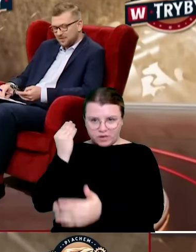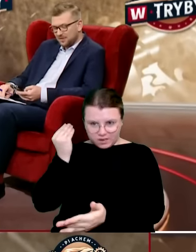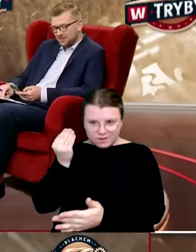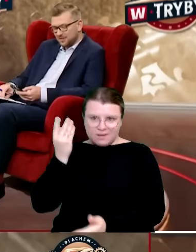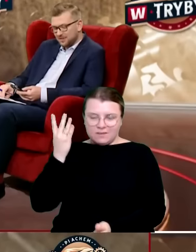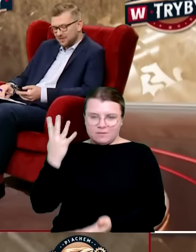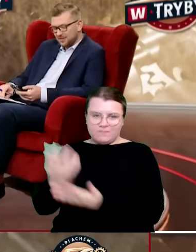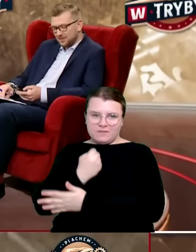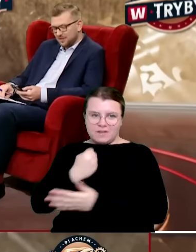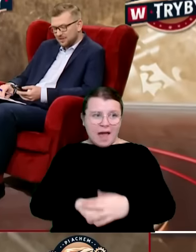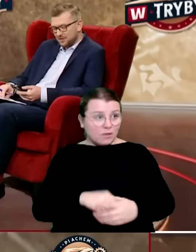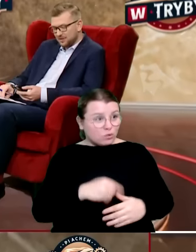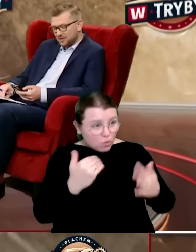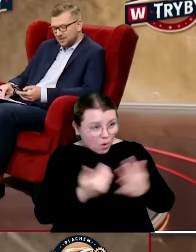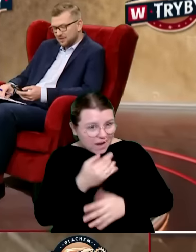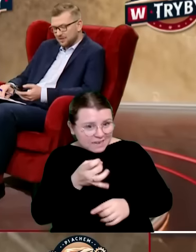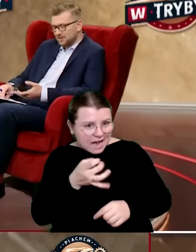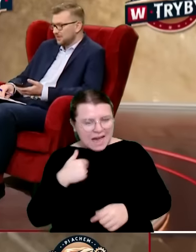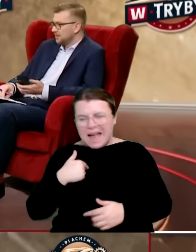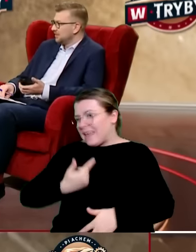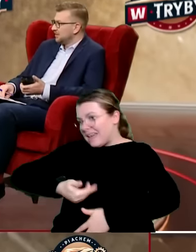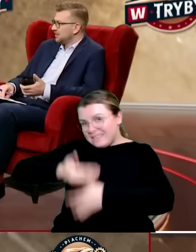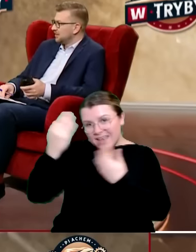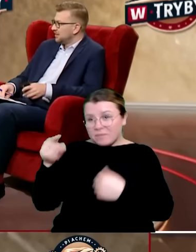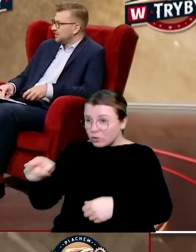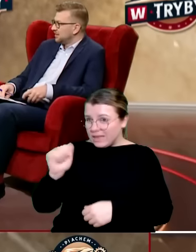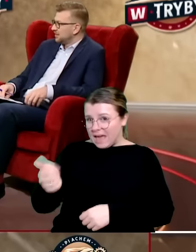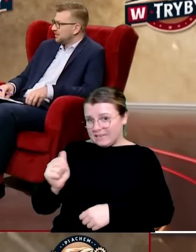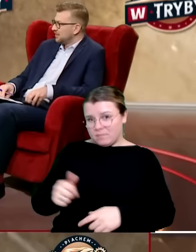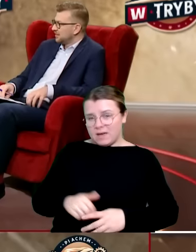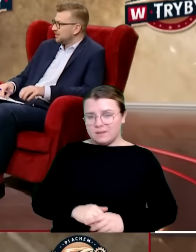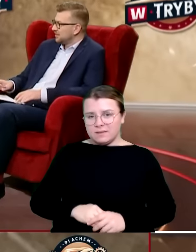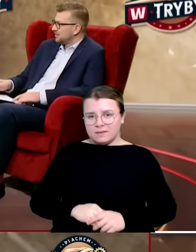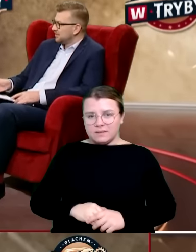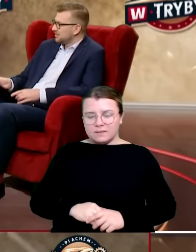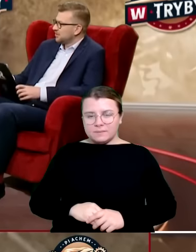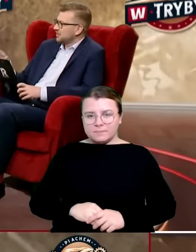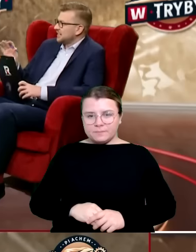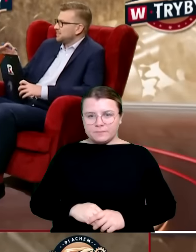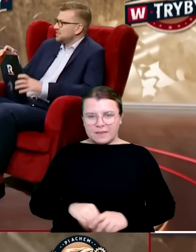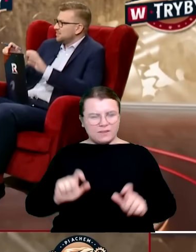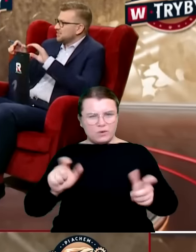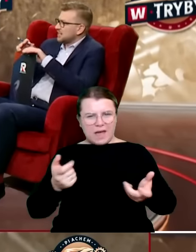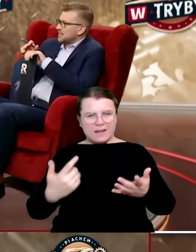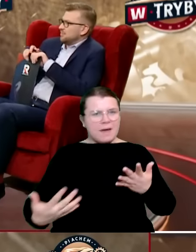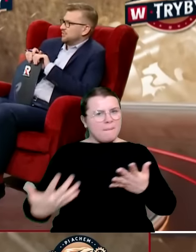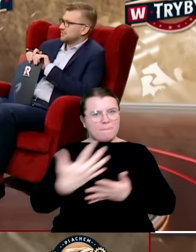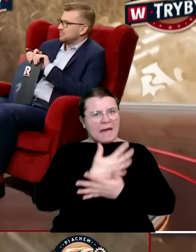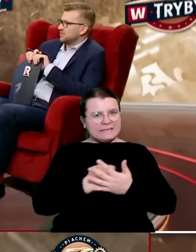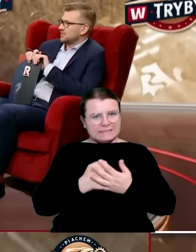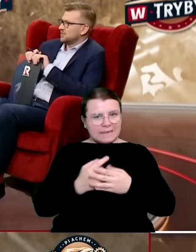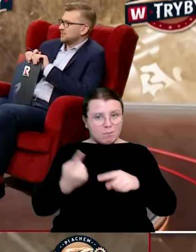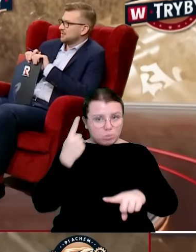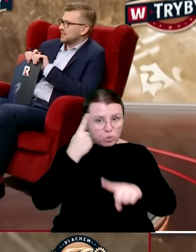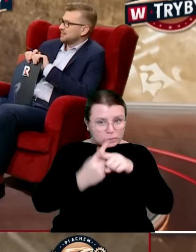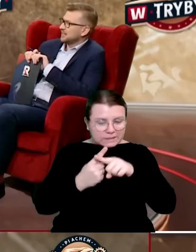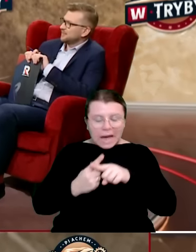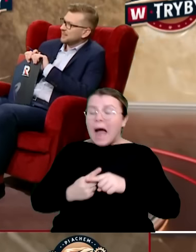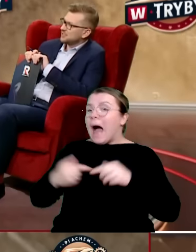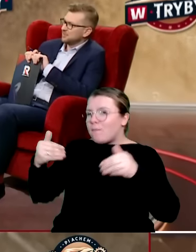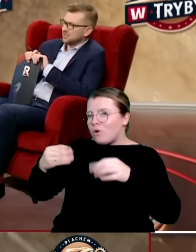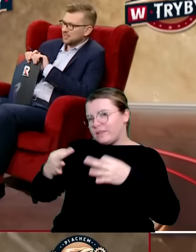sportowym? A skąd ja mam to wiedzieć? No ty jesteś ekspertem w tym. Ale to jak to, pensja plus? No to teraz będzie mieszkanie plus, może mieszkanie.